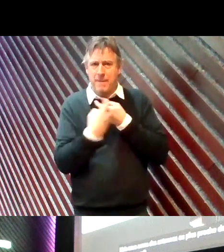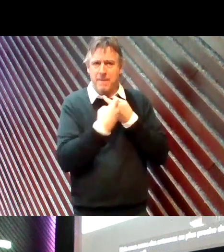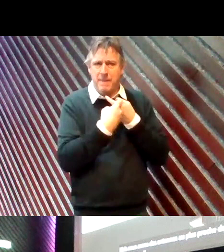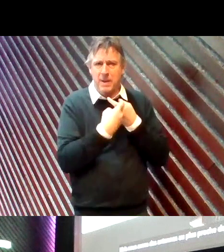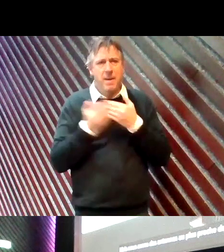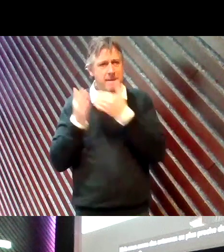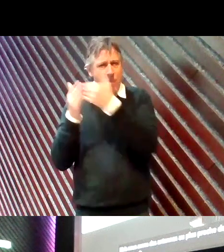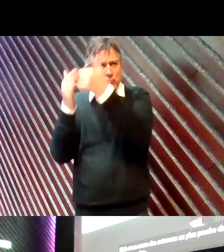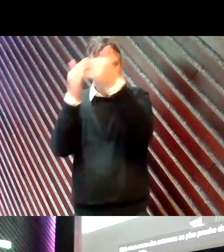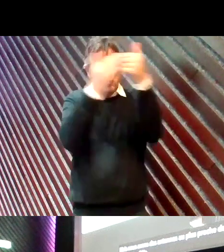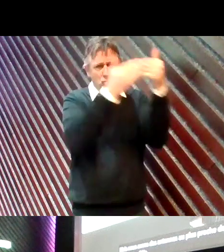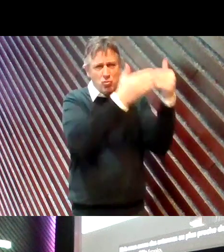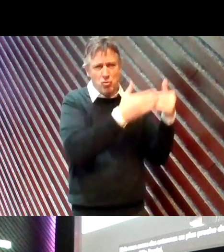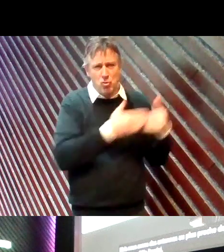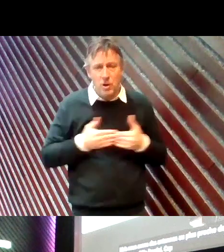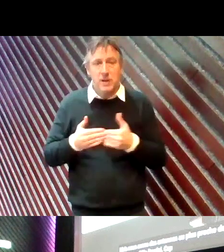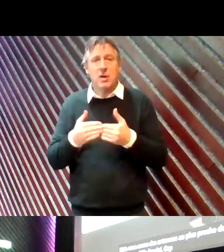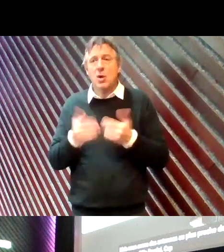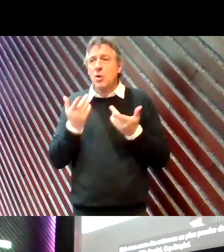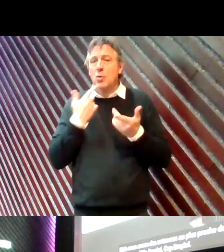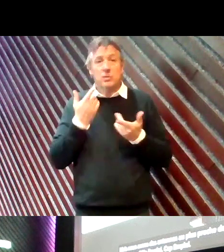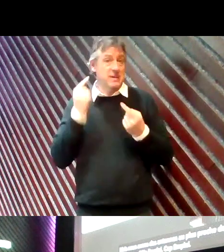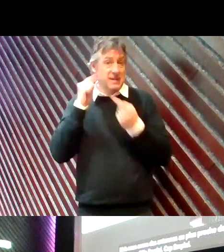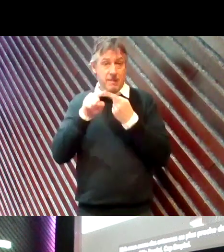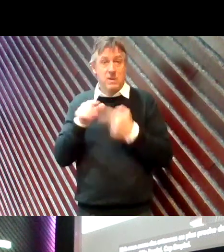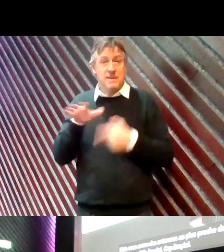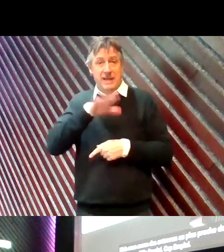y compris actuellement sur les sujets territoires zéro chômage.